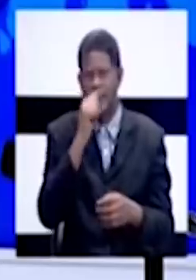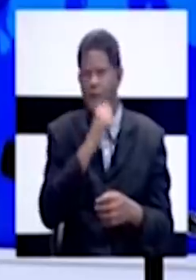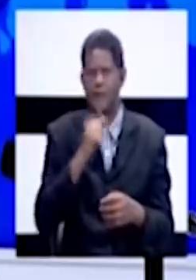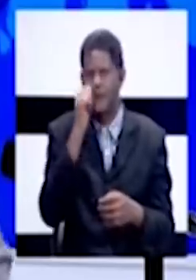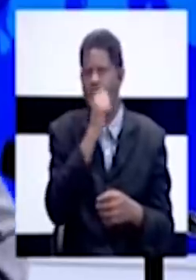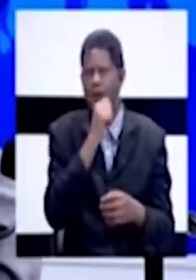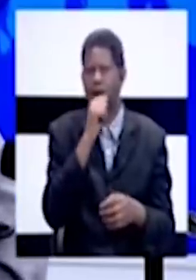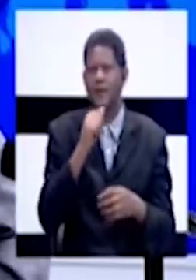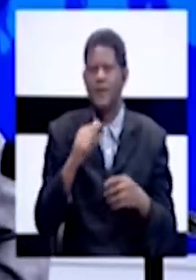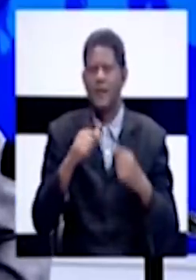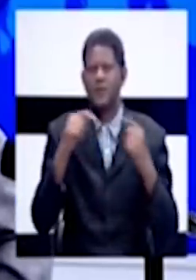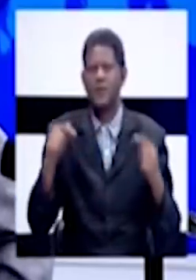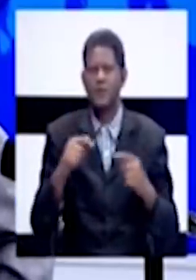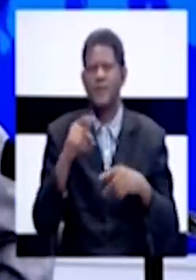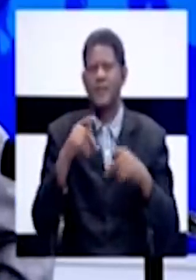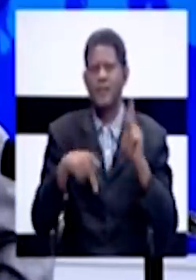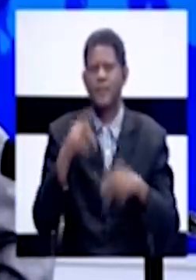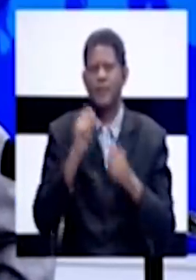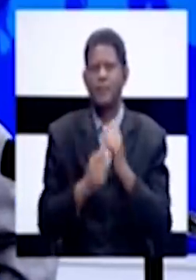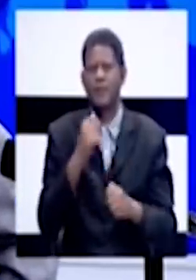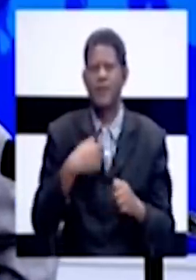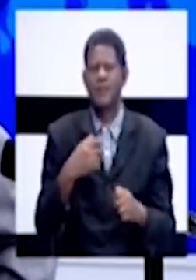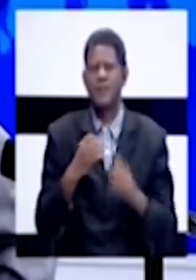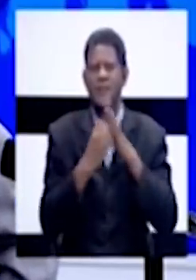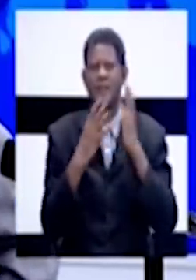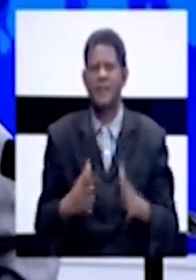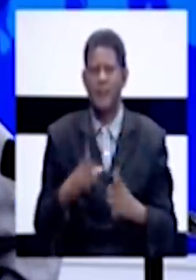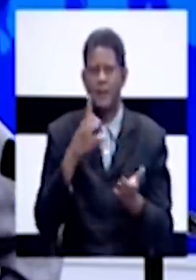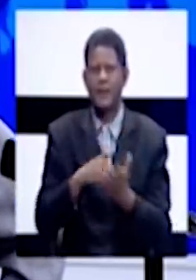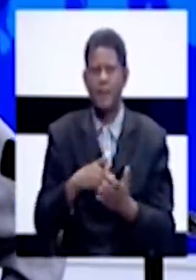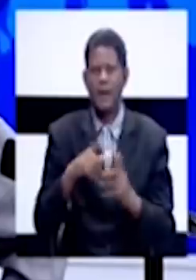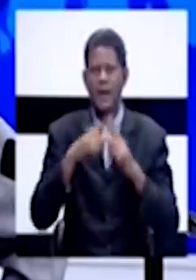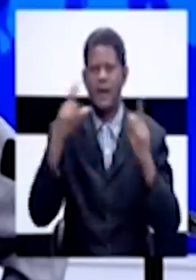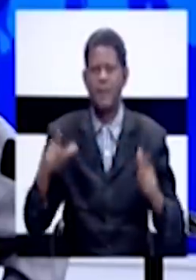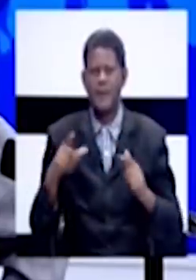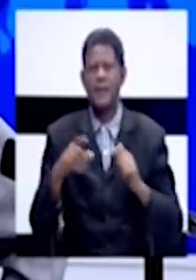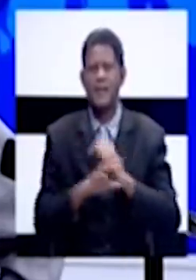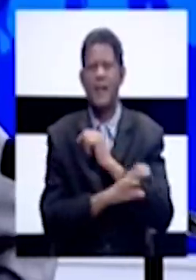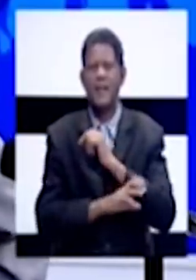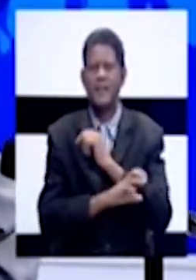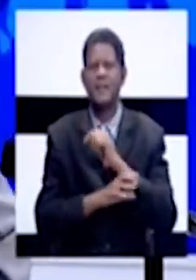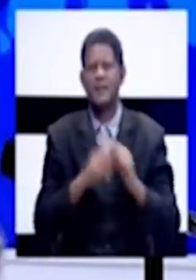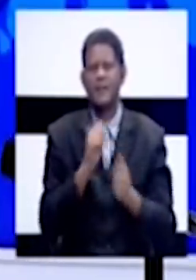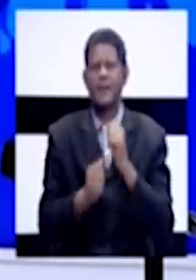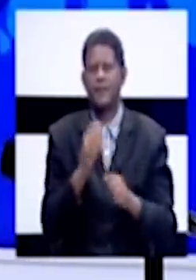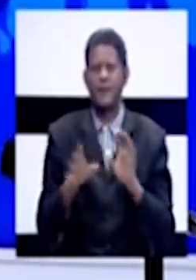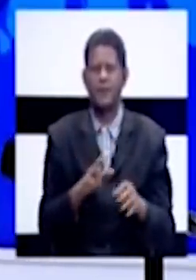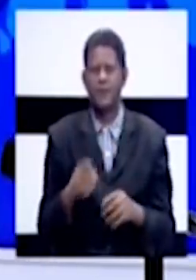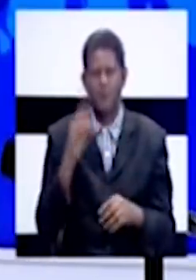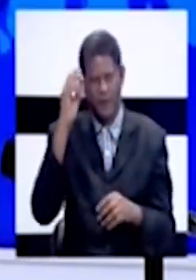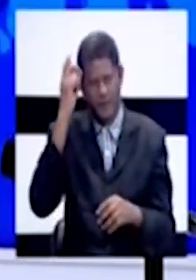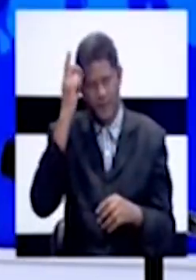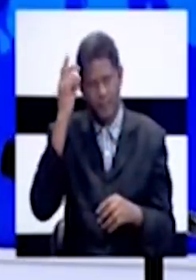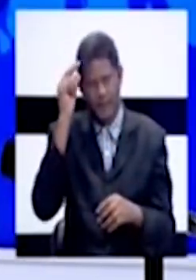هزبي دبدو اللو مغسلتا فاش تاو تقباراتهم أب كتما أبي عدي دبداب نفرتي فتسيمام اللوم يوانس برهانين